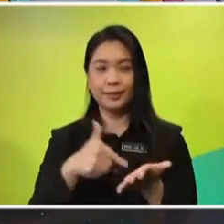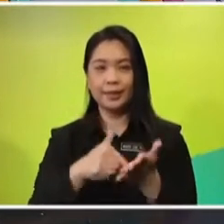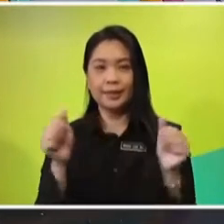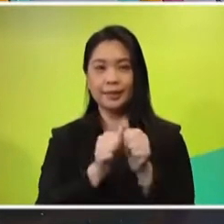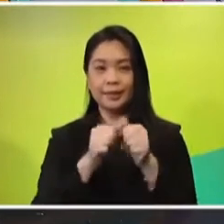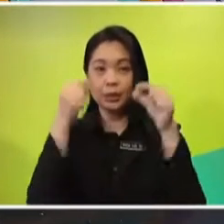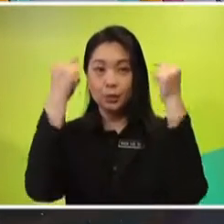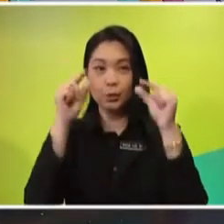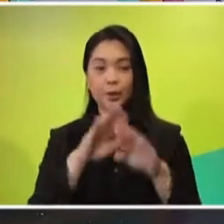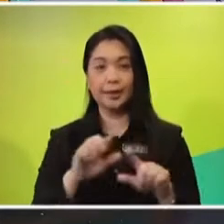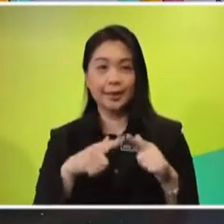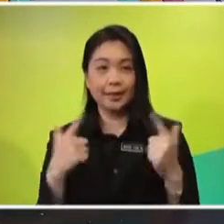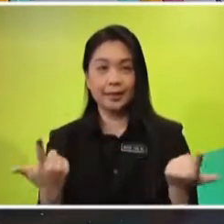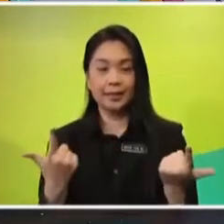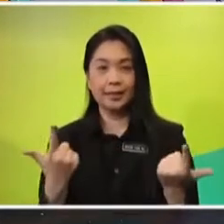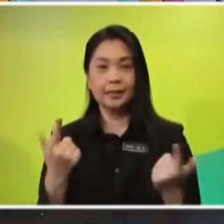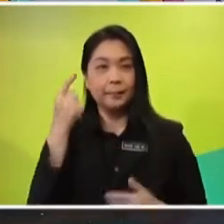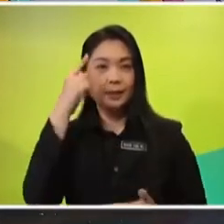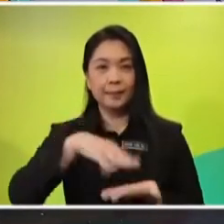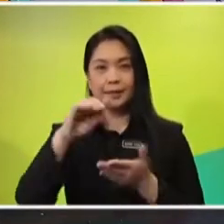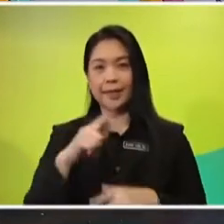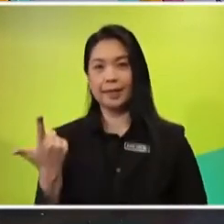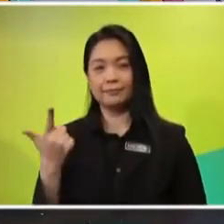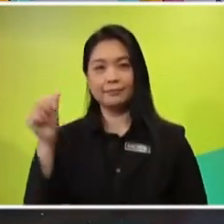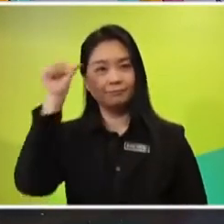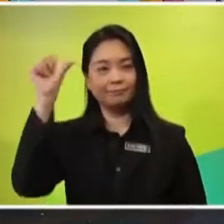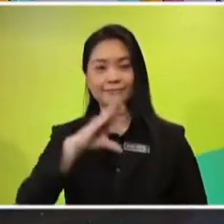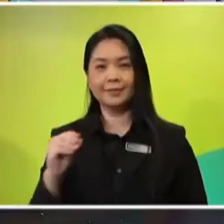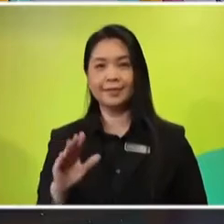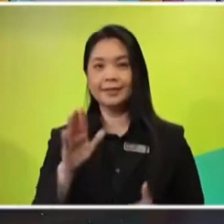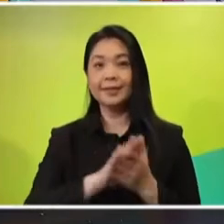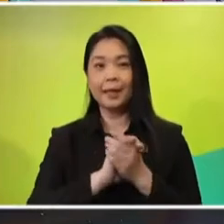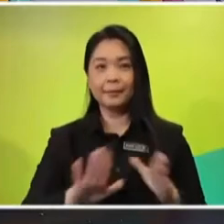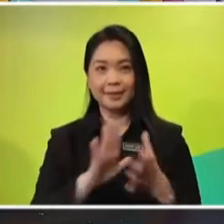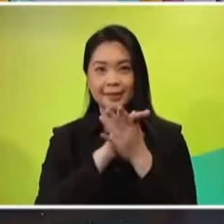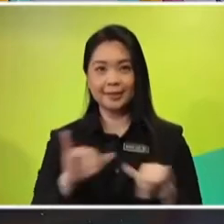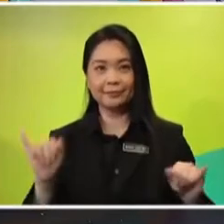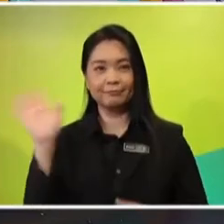guru yang berbeza dan mata pelajaran yang lain pula. Assalamualaikum dan salam sejahtera.